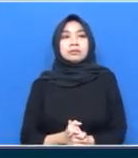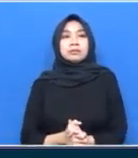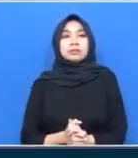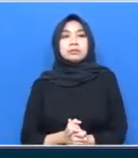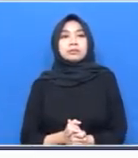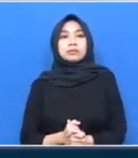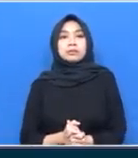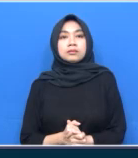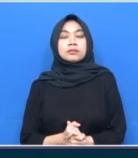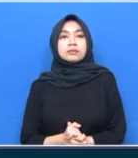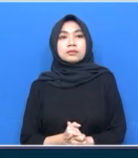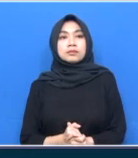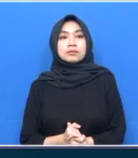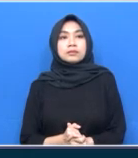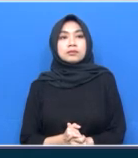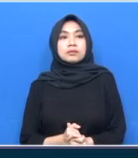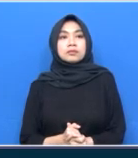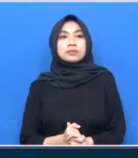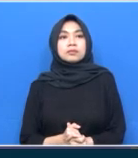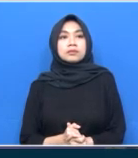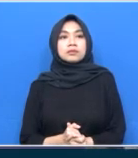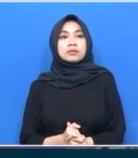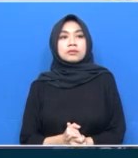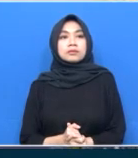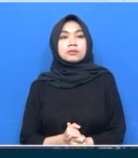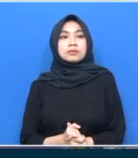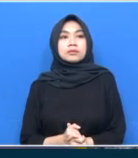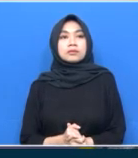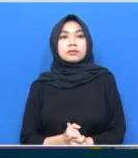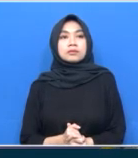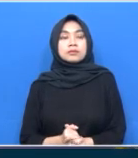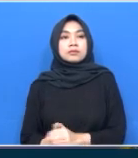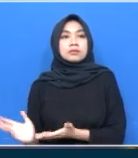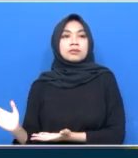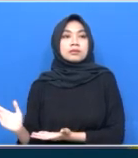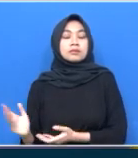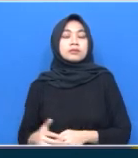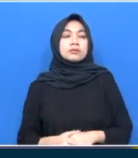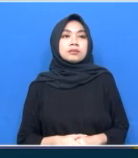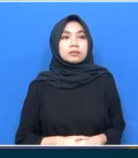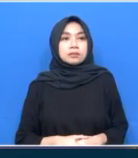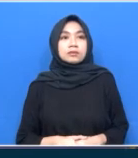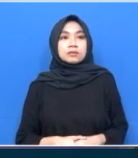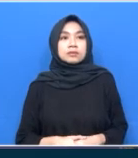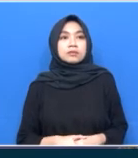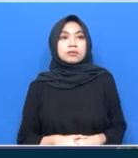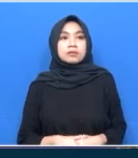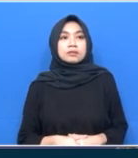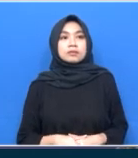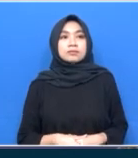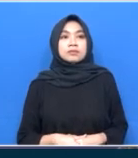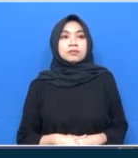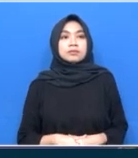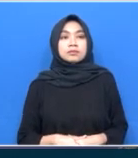Hai pembukaan bertahap sektor pariwisata diharapkan bisa menggerakkan kembali perekonomian